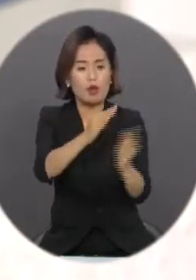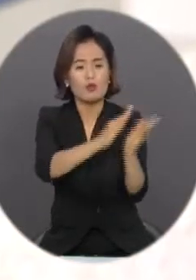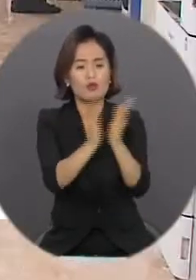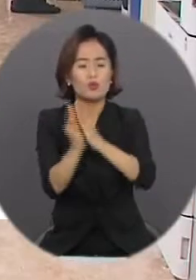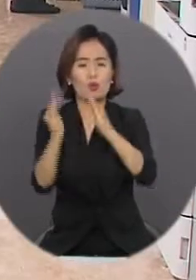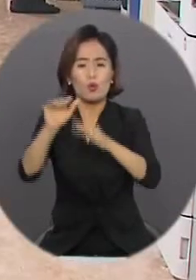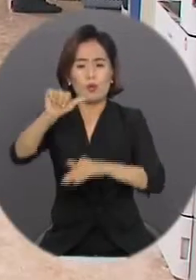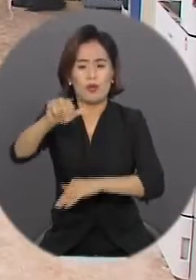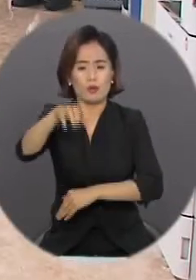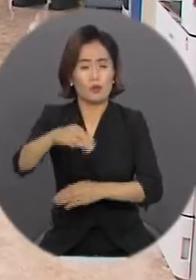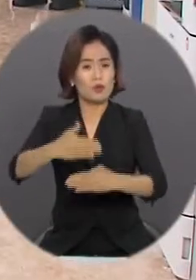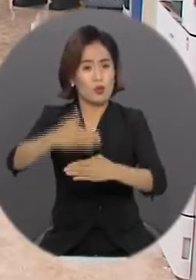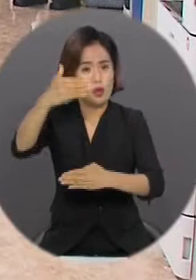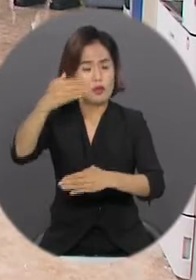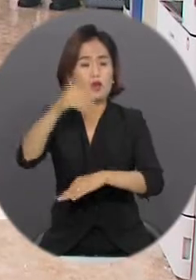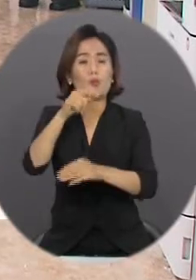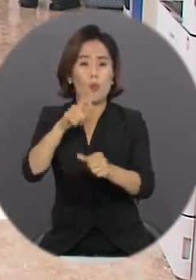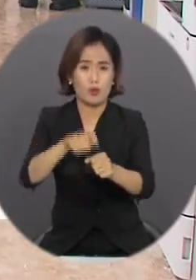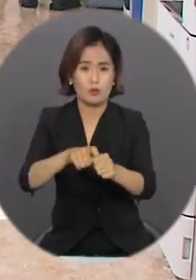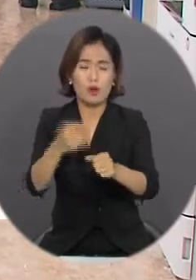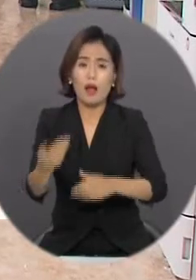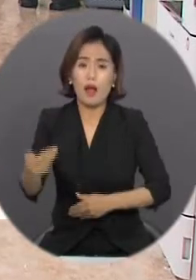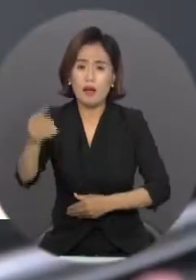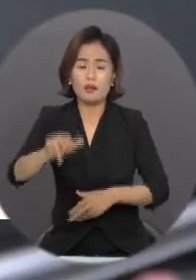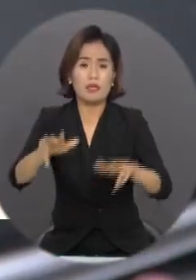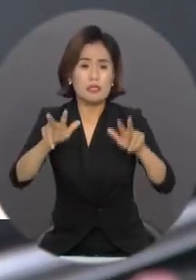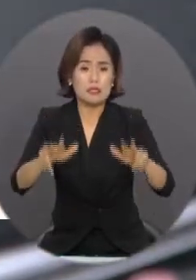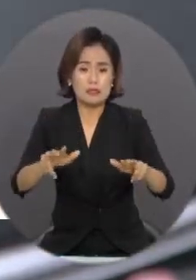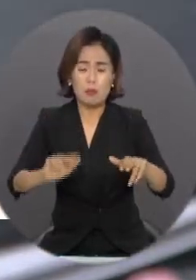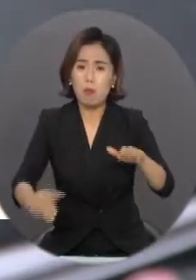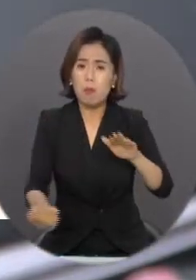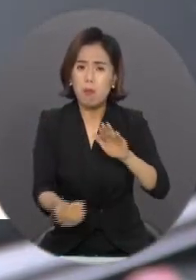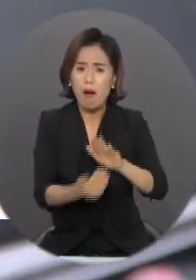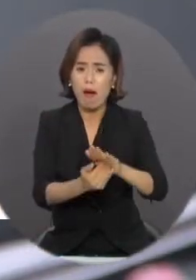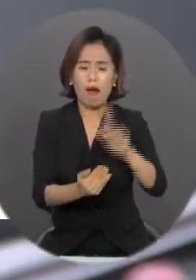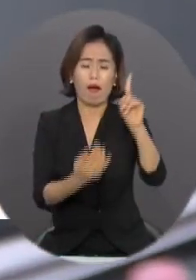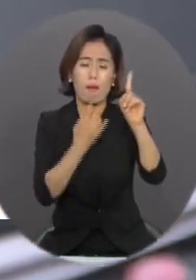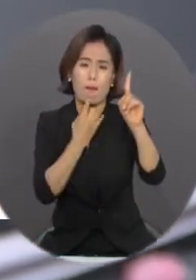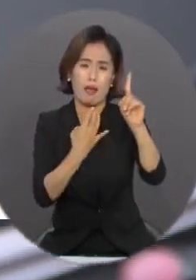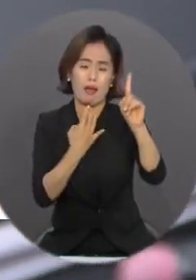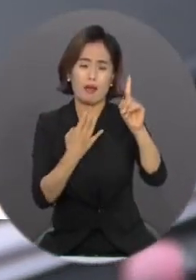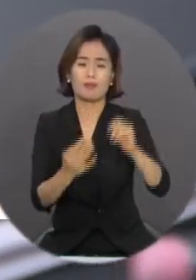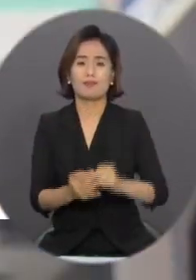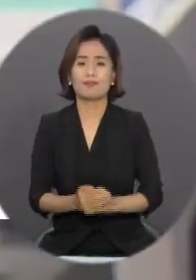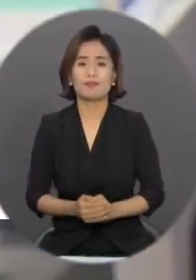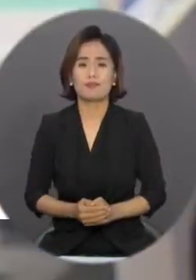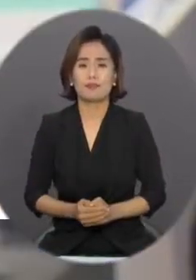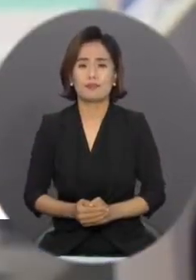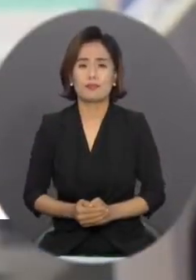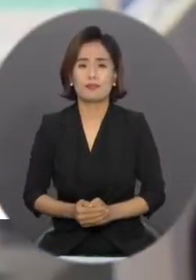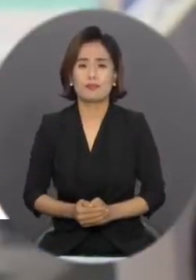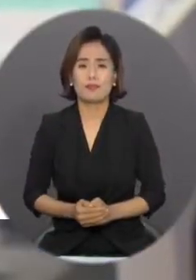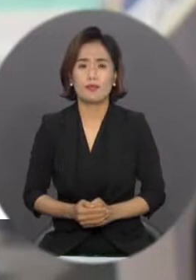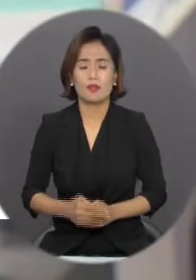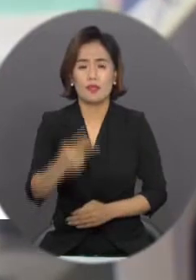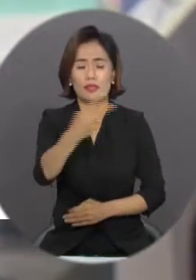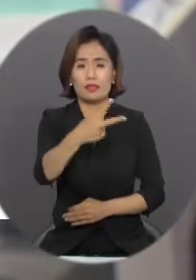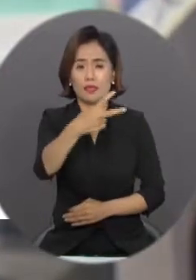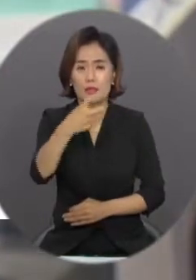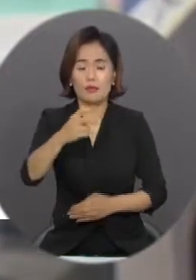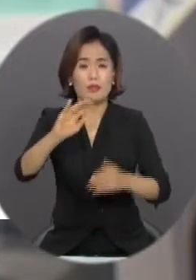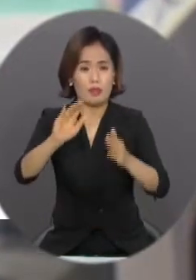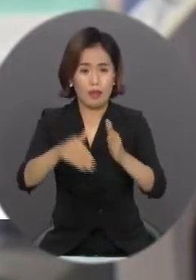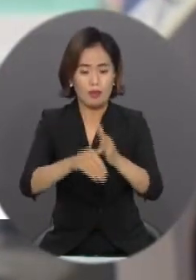5곳을 개원하는 것이었습니다. 그런데 지금까지 성사된 사례는 단 한 곳에 그치고 있습니다.